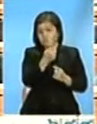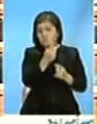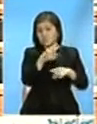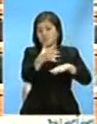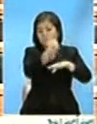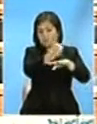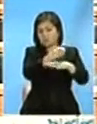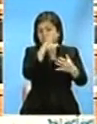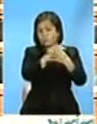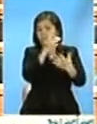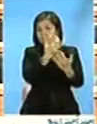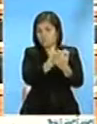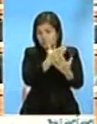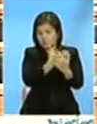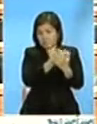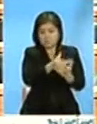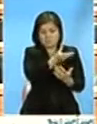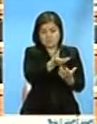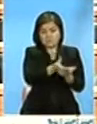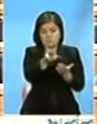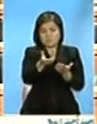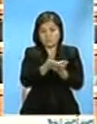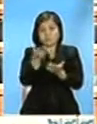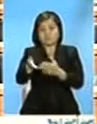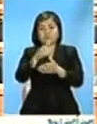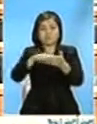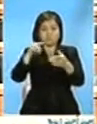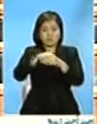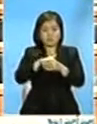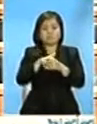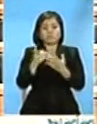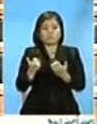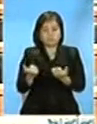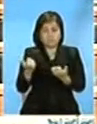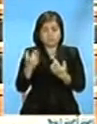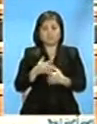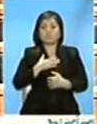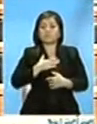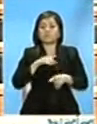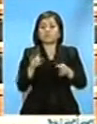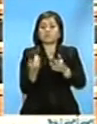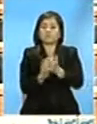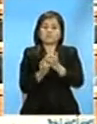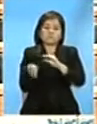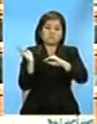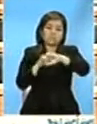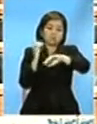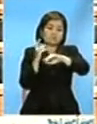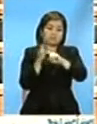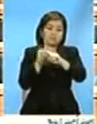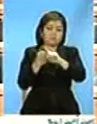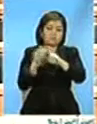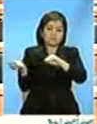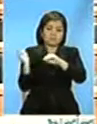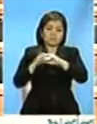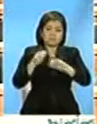ดครับบอกว่านักการเมืองใช้เงินเยอะไม่ผิดครับผมเป็นคนหนึ่งท่านประธานเขาขึ้นเงินเดือนผมไม่เอานะครับผมอยากเรียน